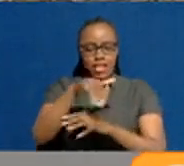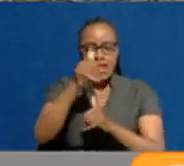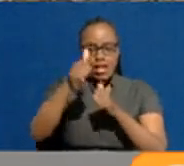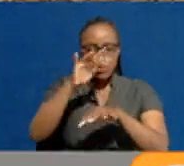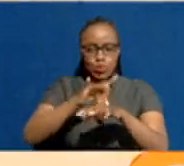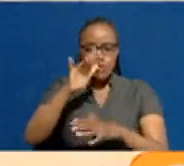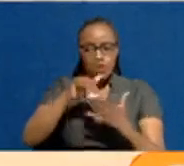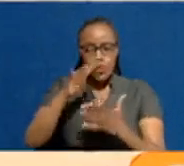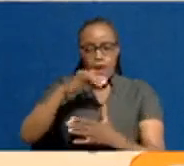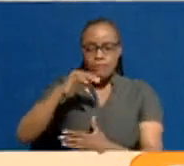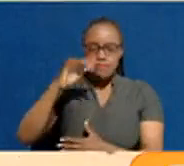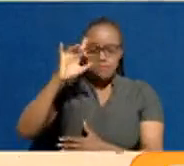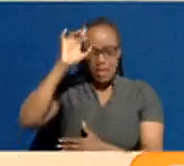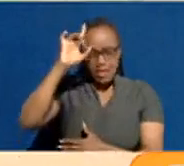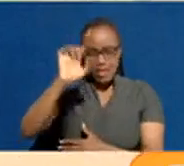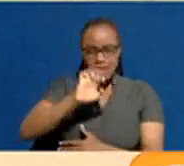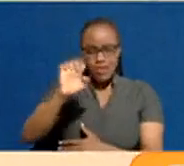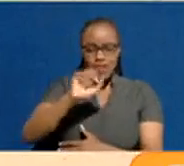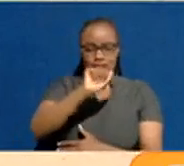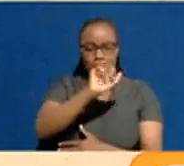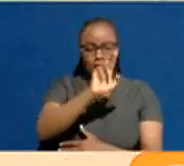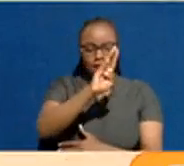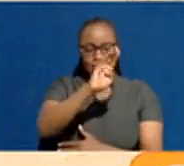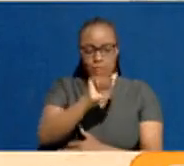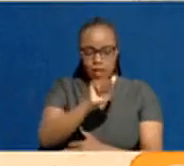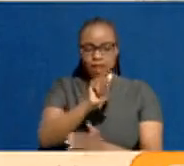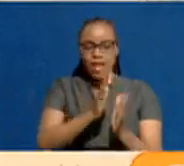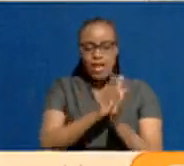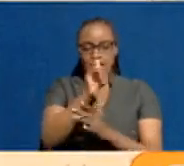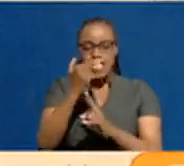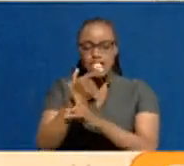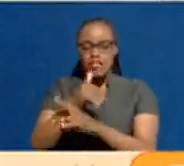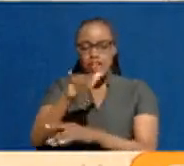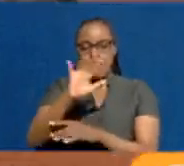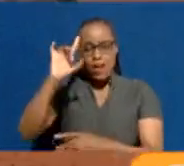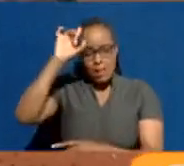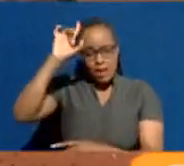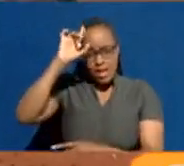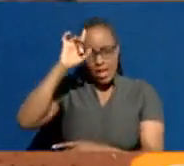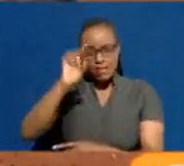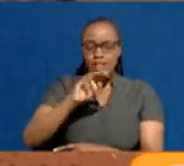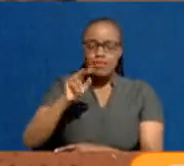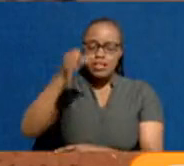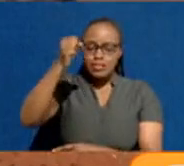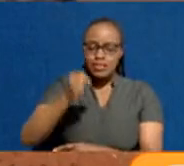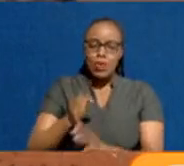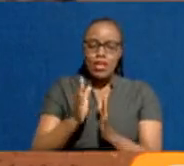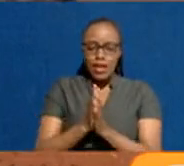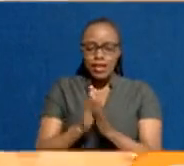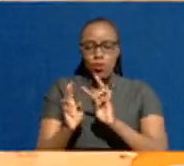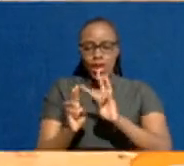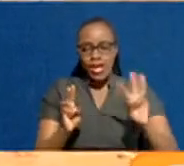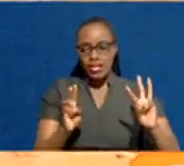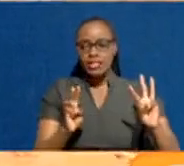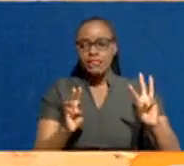yaliyoathirika zaidi ni Mandera Mashariki, Arabia, Lafe, Banisa na sehemu kadhaa za Mandera Magharibi na Kusini. Kulingana na mshirikisho wa mamlaka